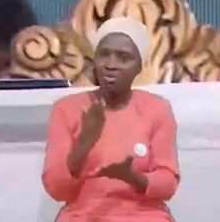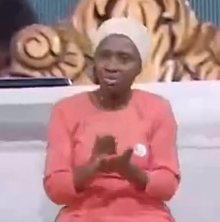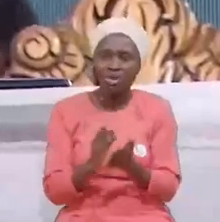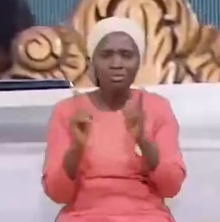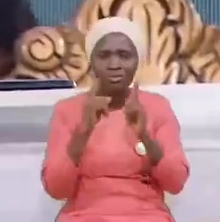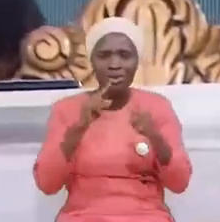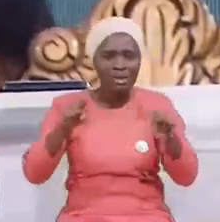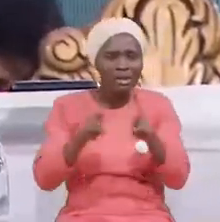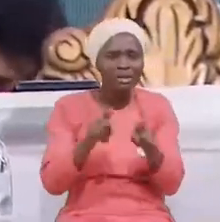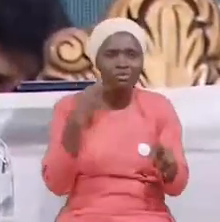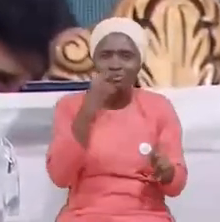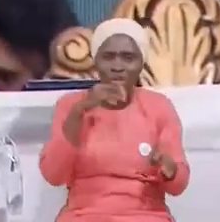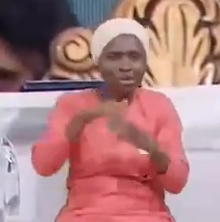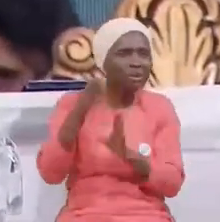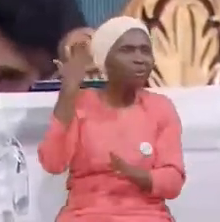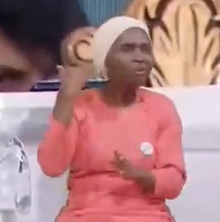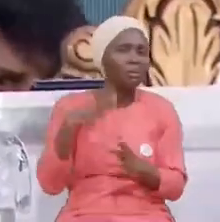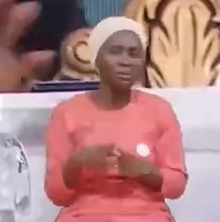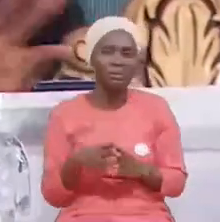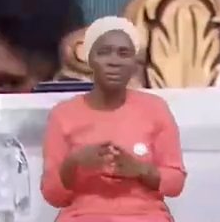Cesse de parler comme tu le parlais avant.